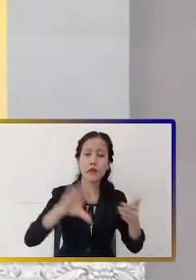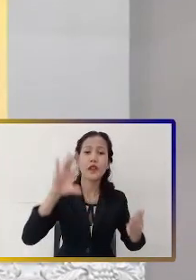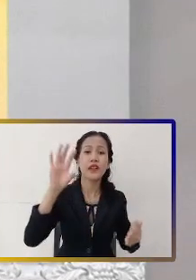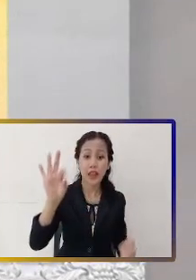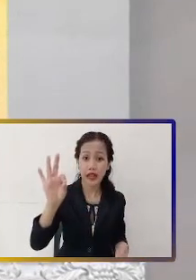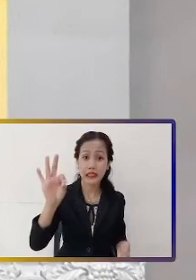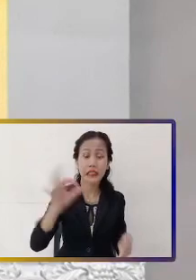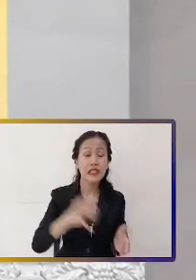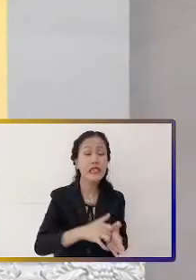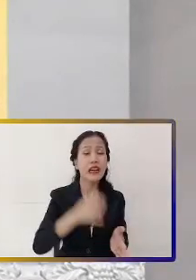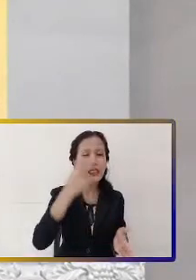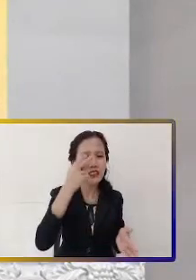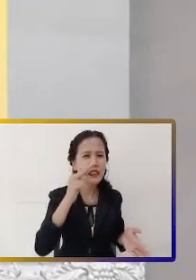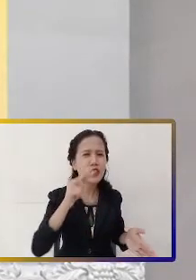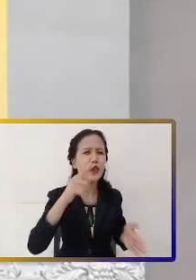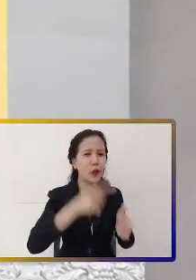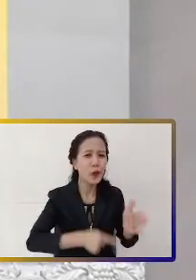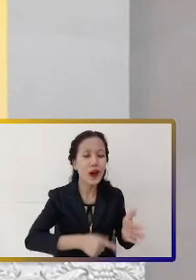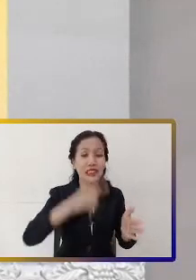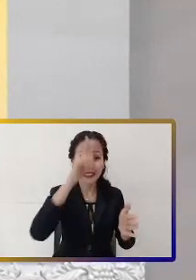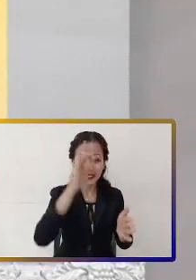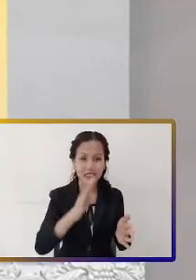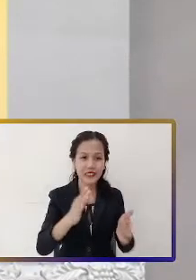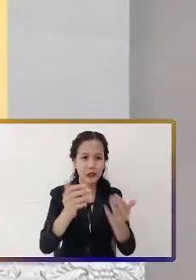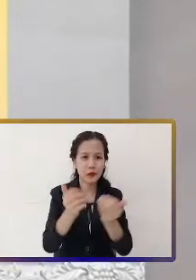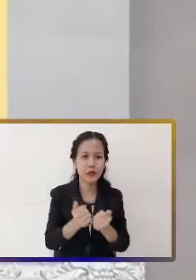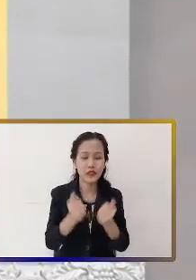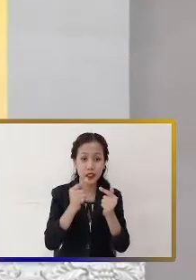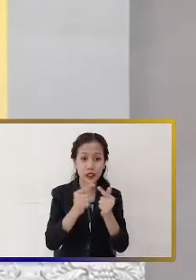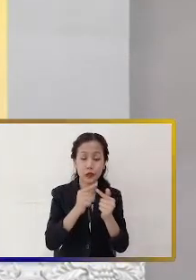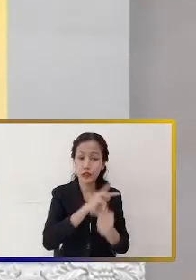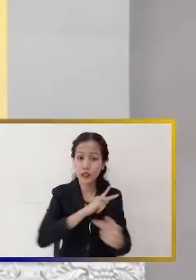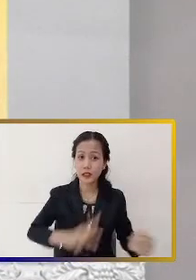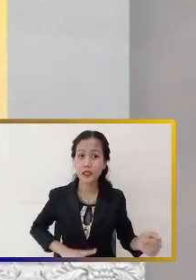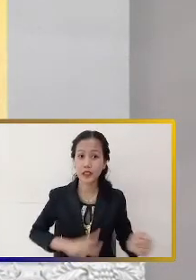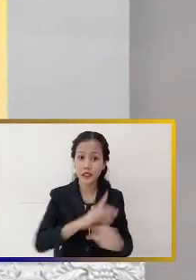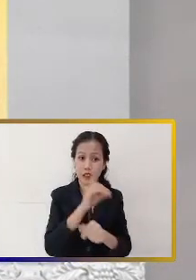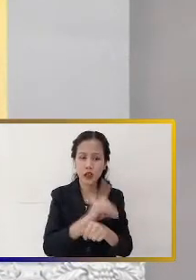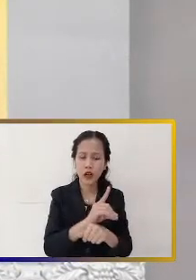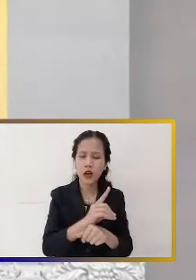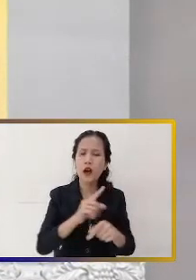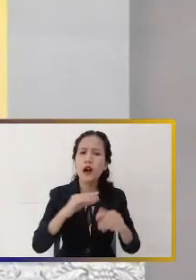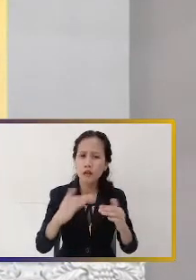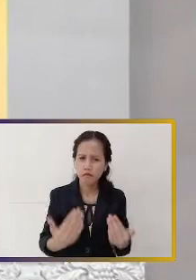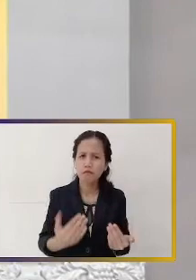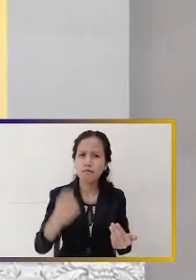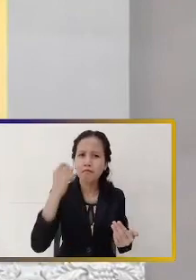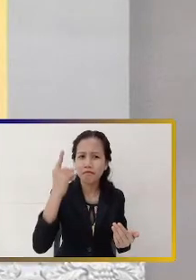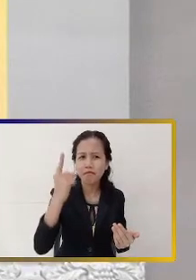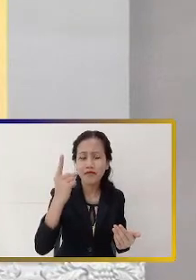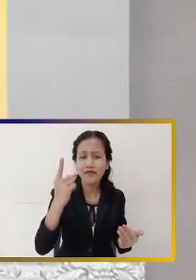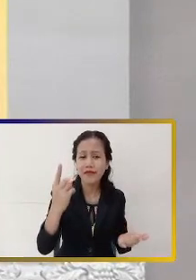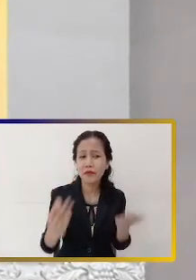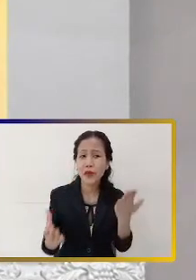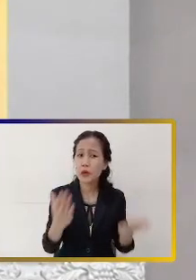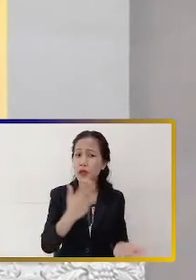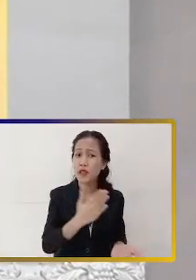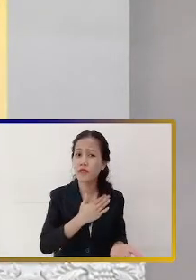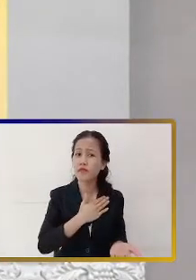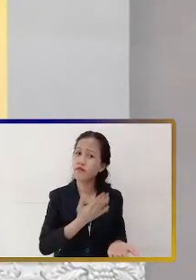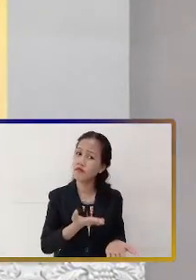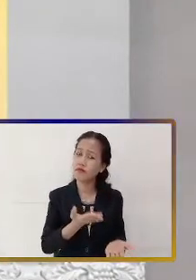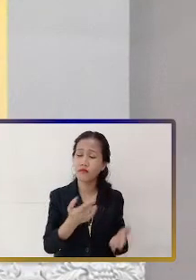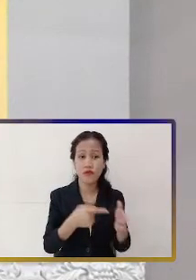kapatid kung ano ang nais ng Panginoon para sa kanyang kingdom. Now listen to me now, whether we admit it or not,